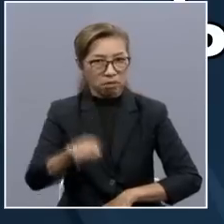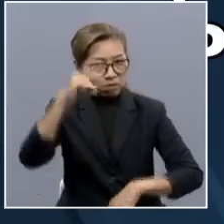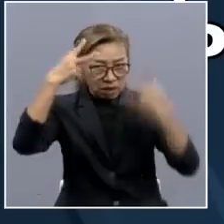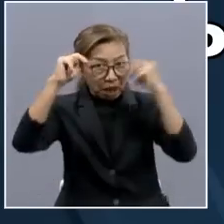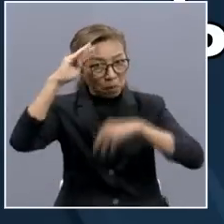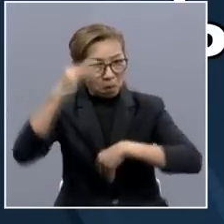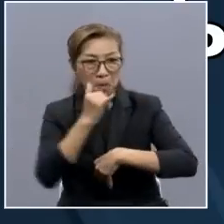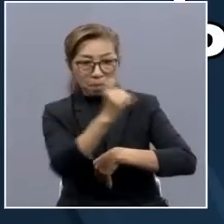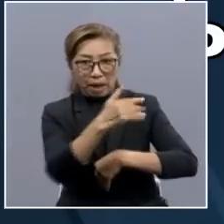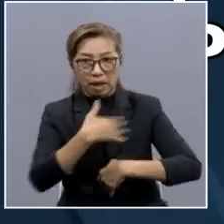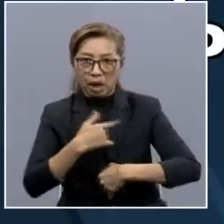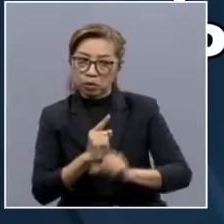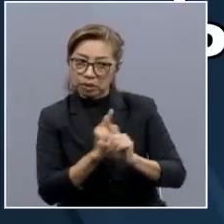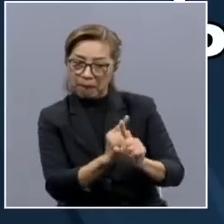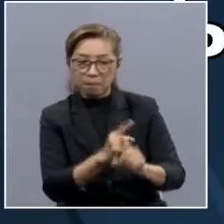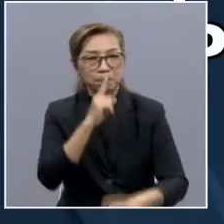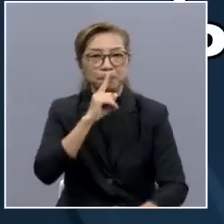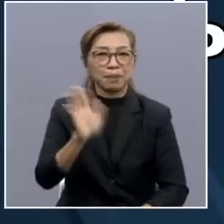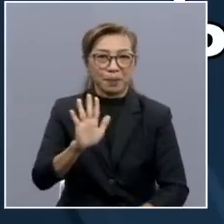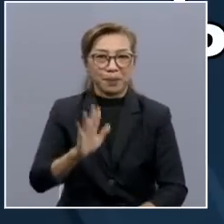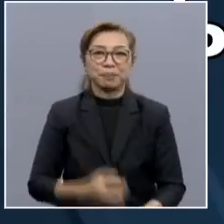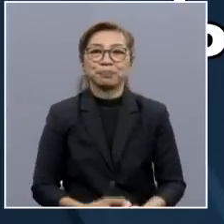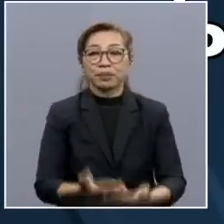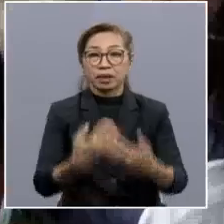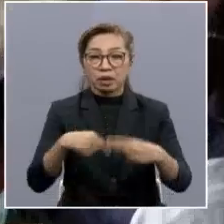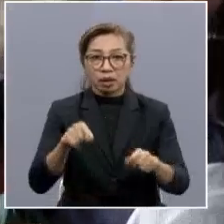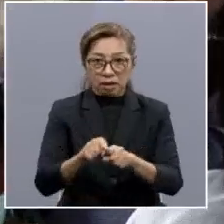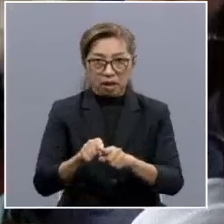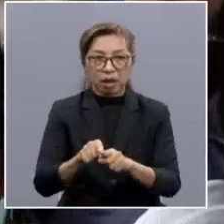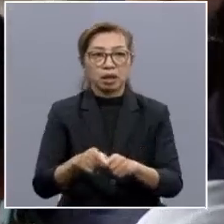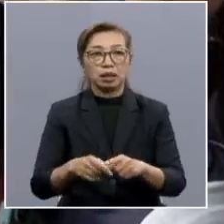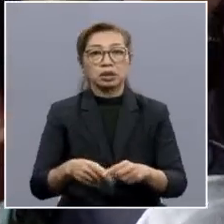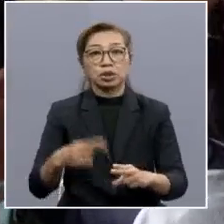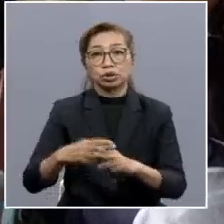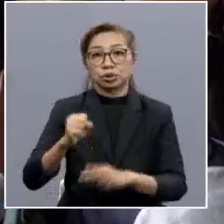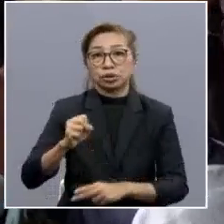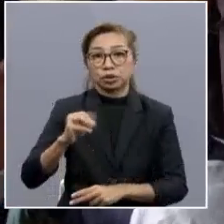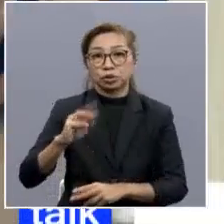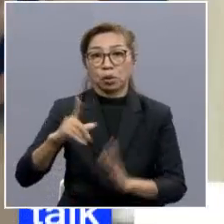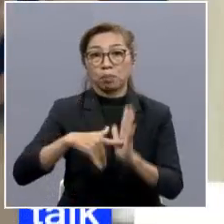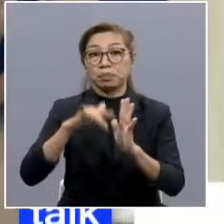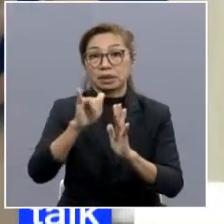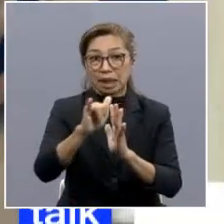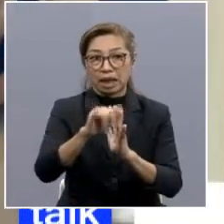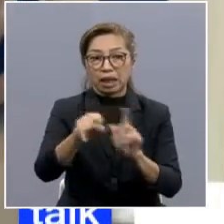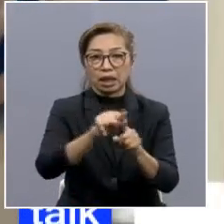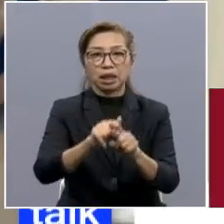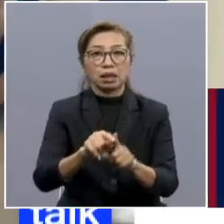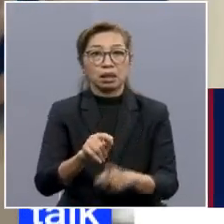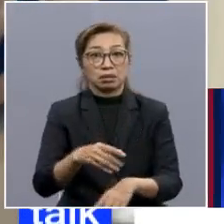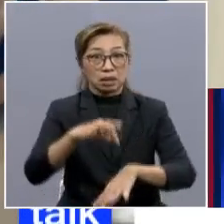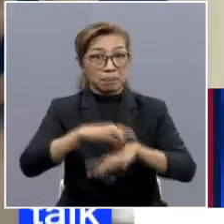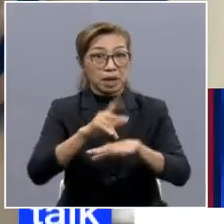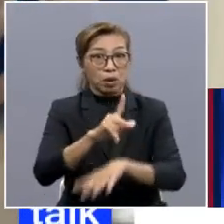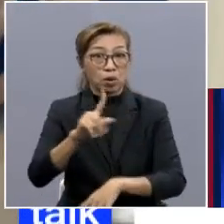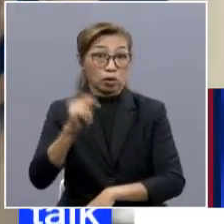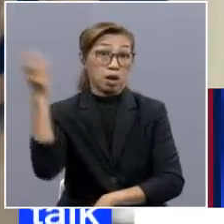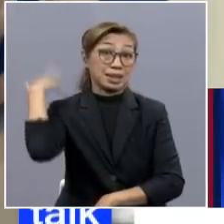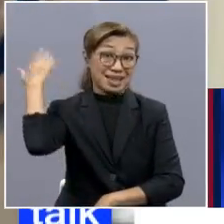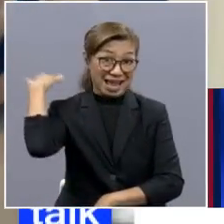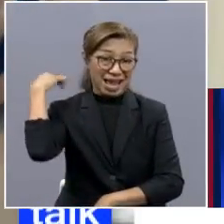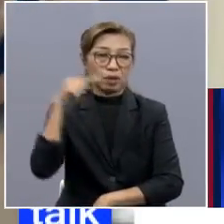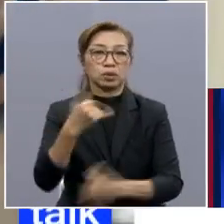ขณะที่คุณสมชัยศรีสุทธิยากรนะคะประธานยุทธศาสตร์ขับเคลื่อนนโยบายพรรคเสรีรวมไทยเป็นอดีตกกต.ล่าสุดก็ออ